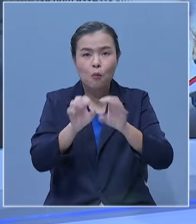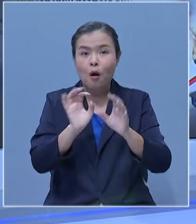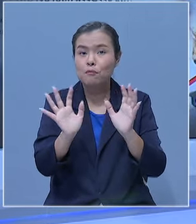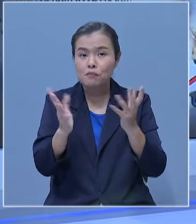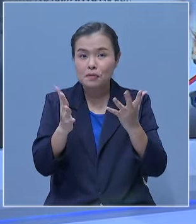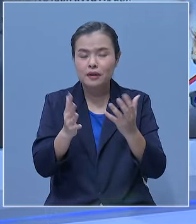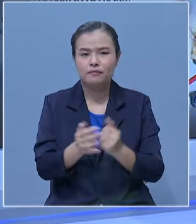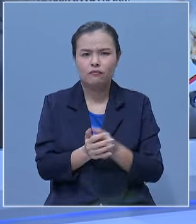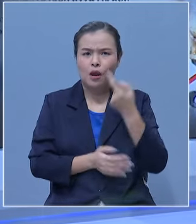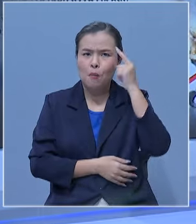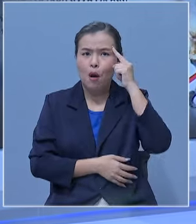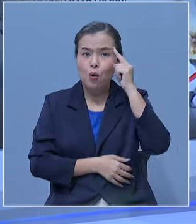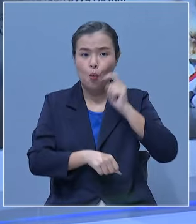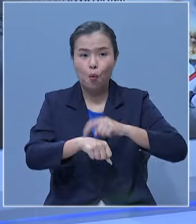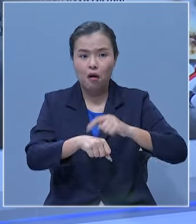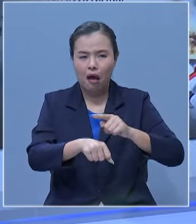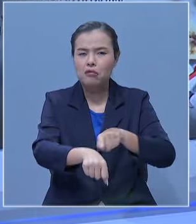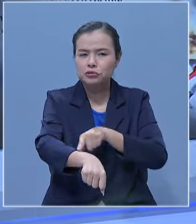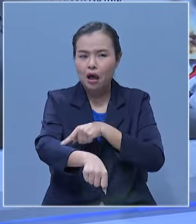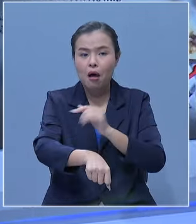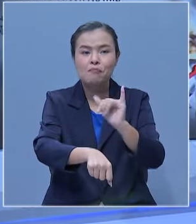นี่ยคืออาจจะไม่รวดเร็วขนาดนี้นะคะ